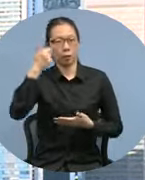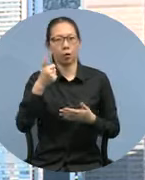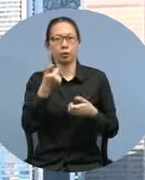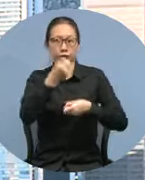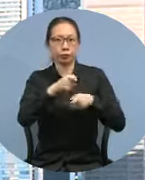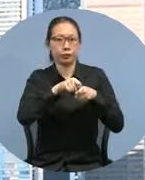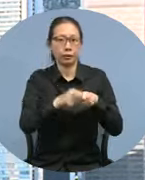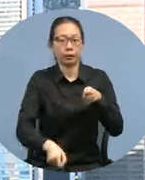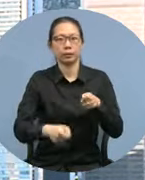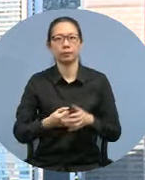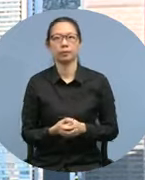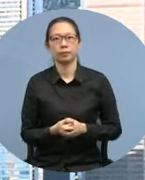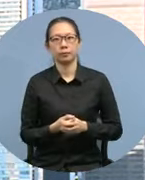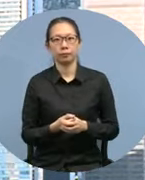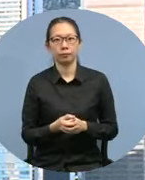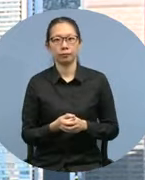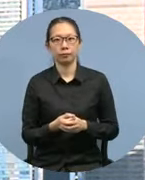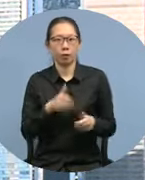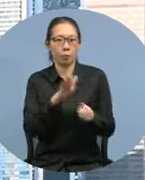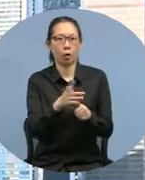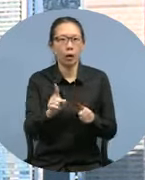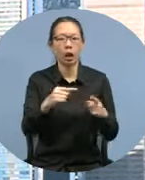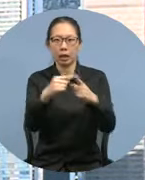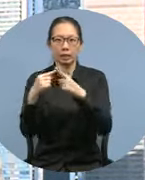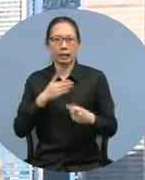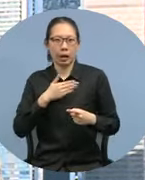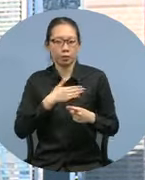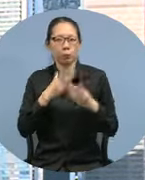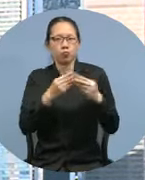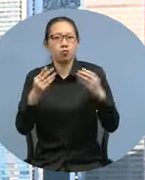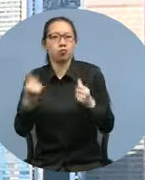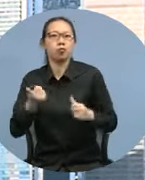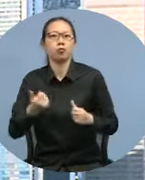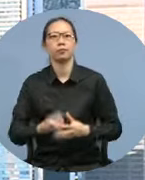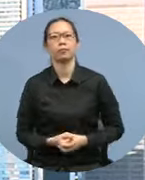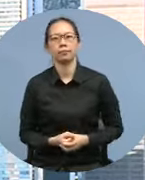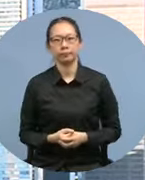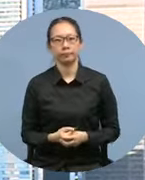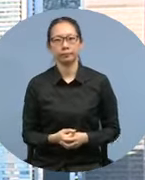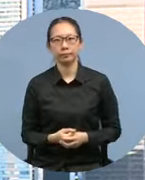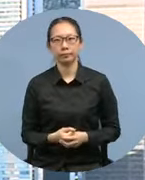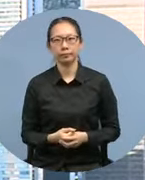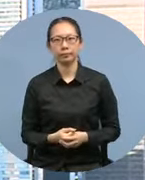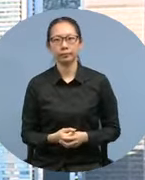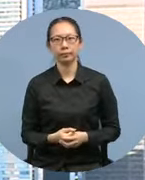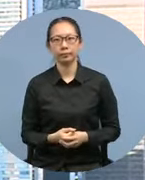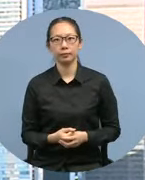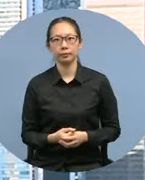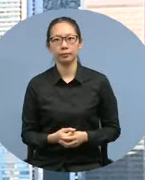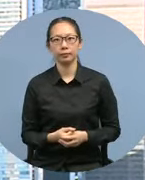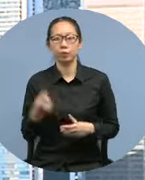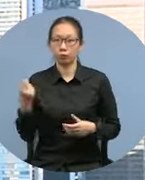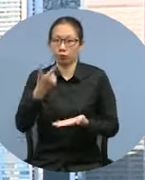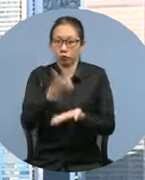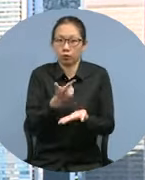是有利於可以釋除公眾的疑慮，但正如我所說，其實最重要都是等時間